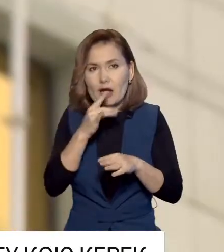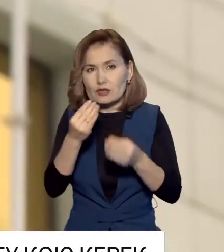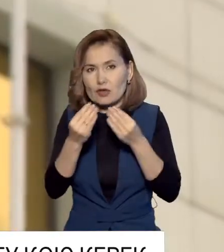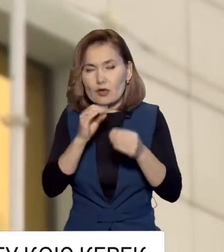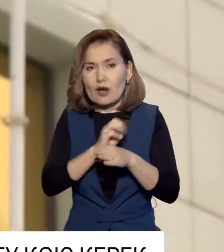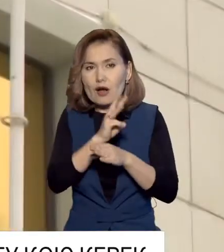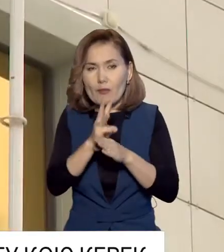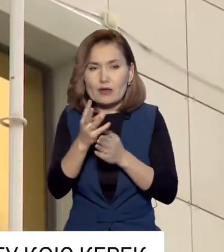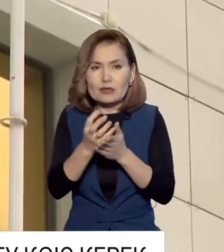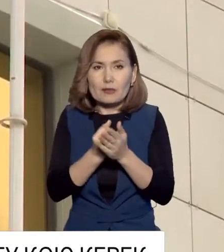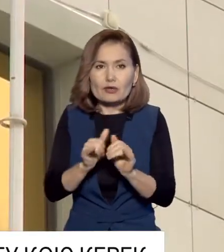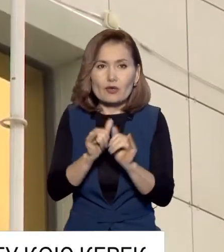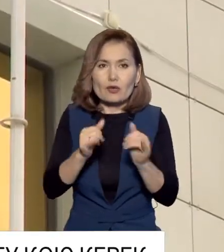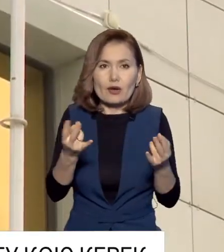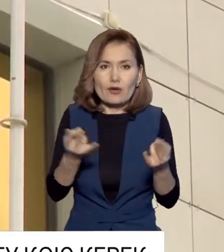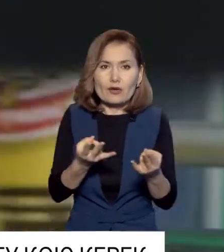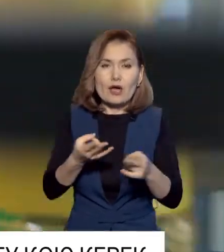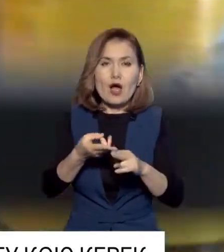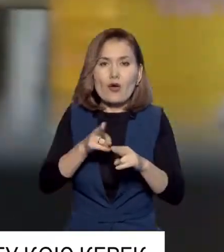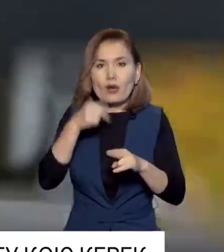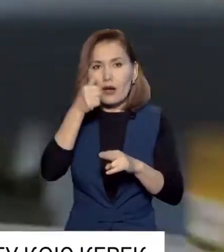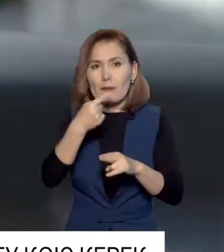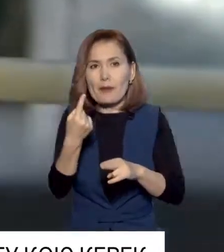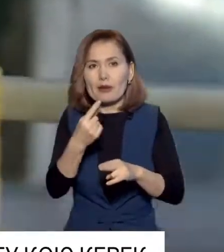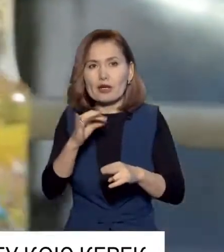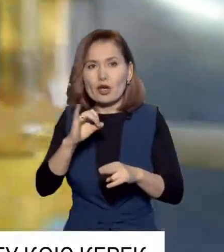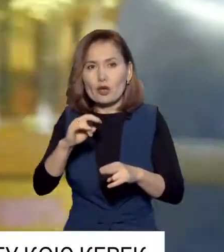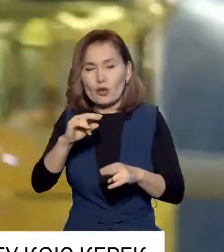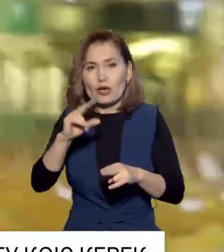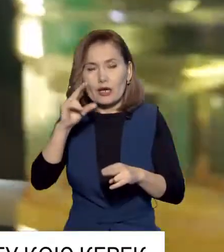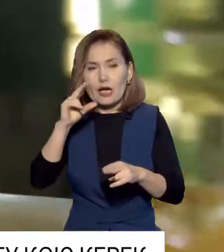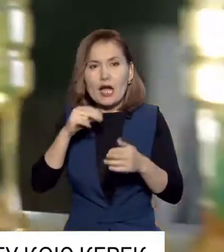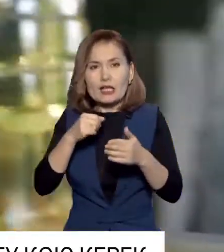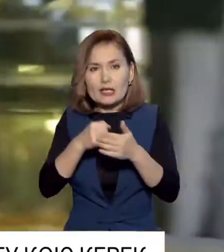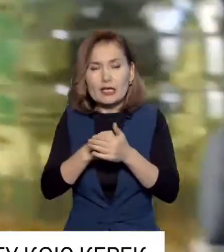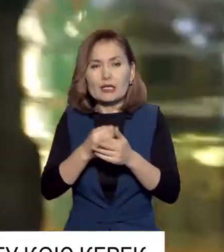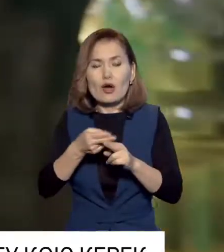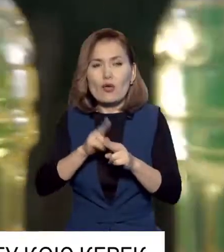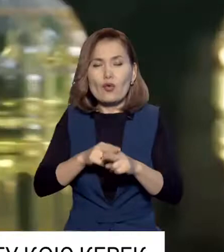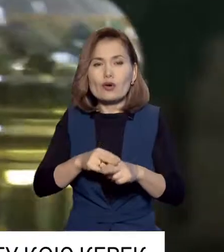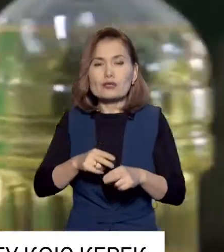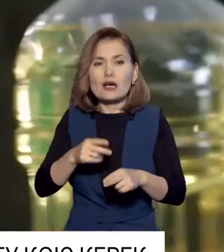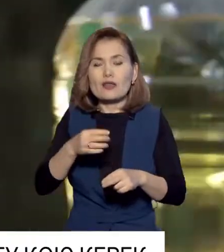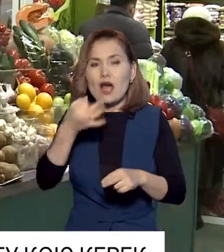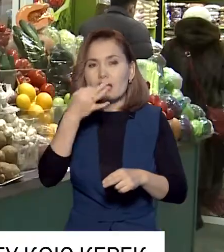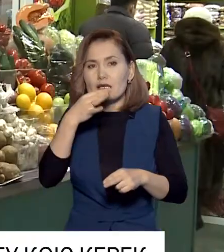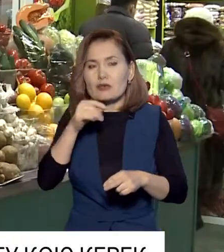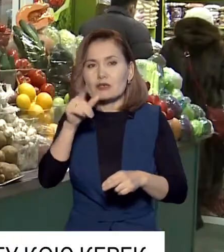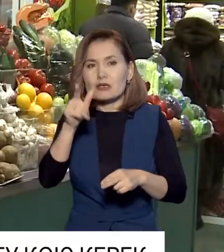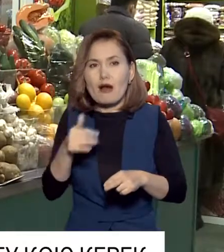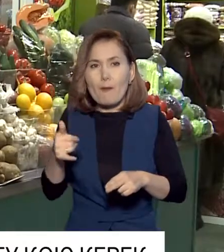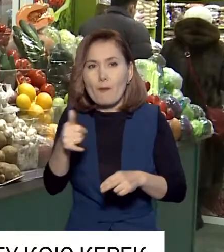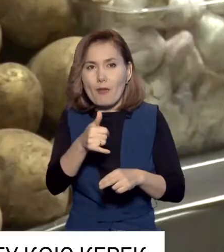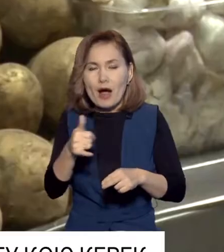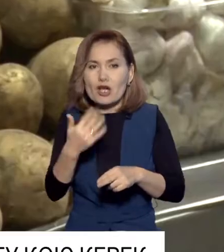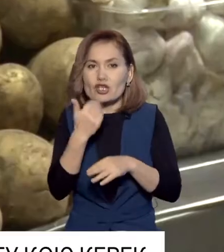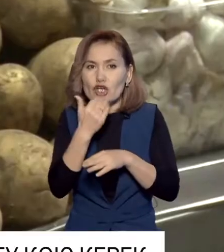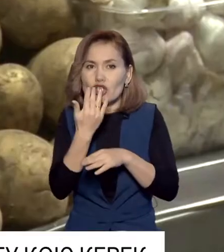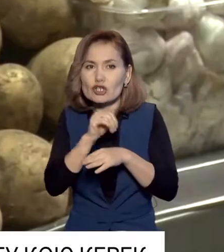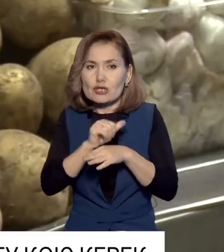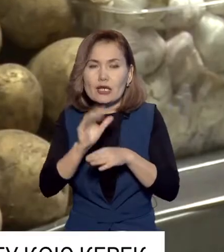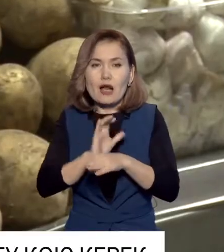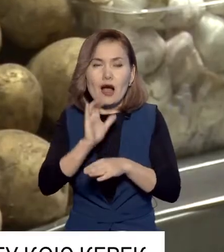пысықталып жатқандығын жеткізді. Биыл 1 шілдеге дейін күнбағыс пен күнбағыс майы экспортына шектеулер енгізіледі. 3 ай картоп пен